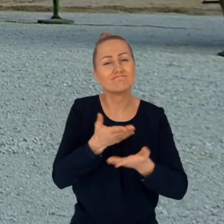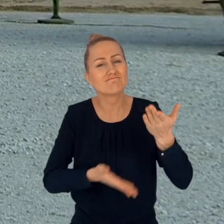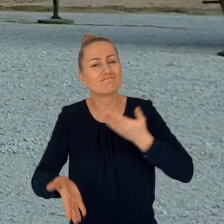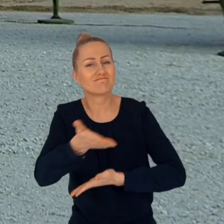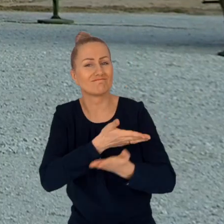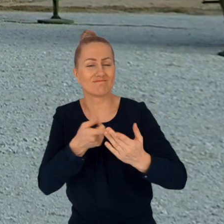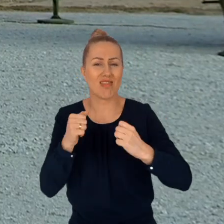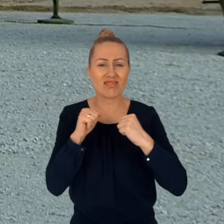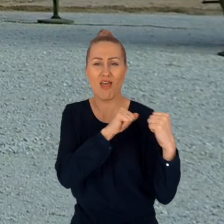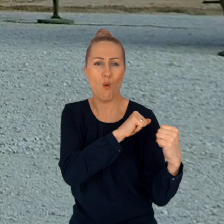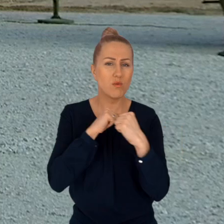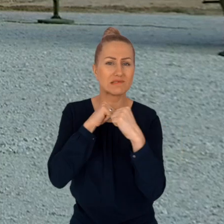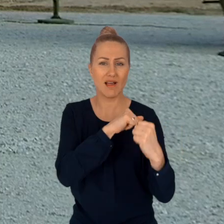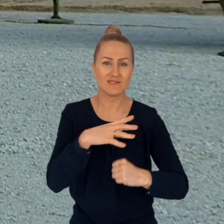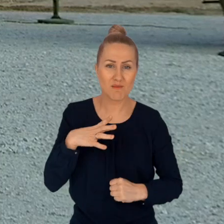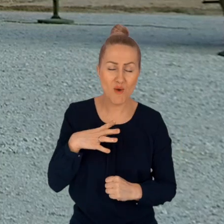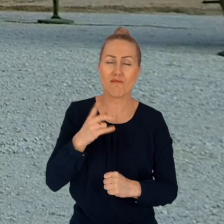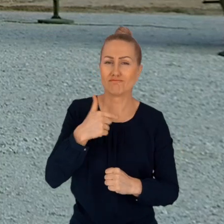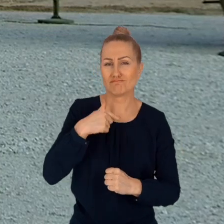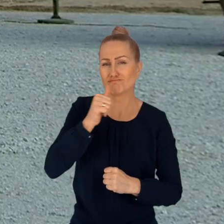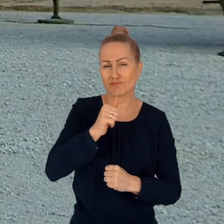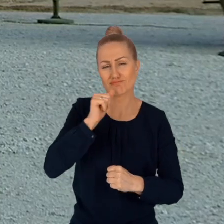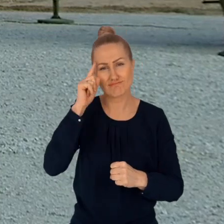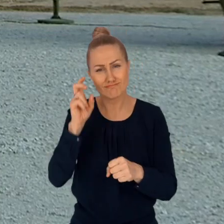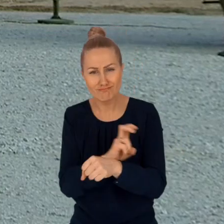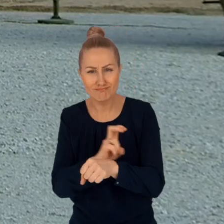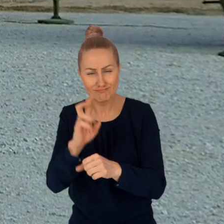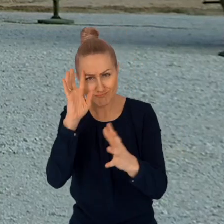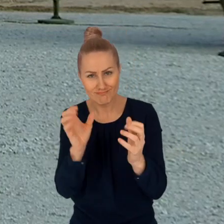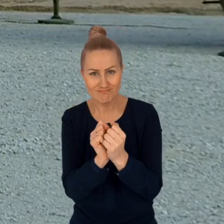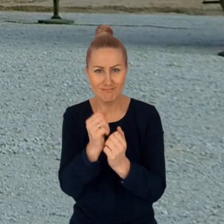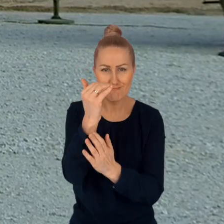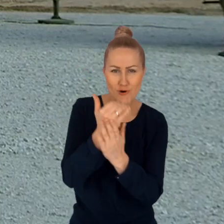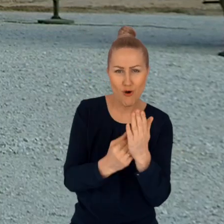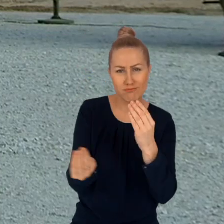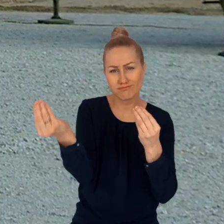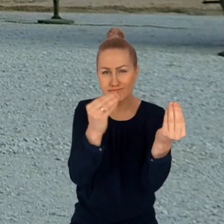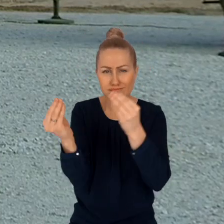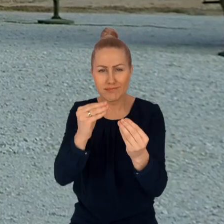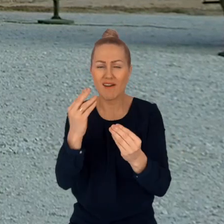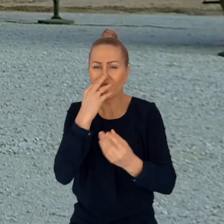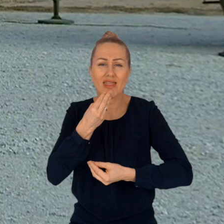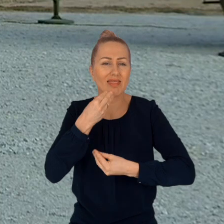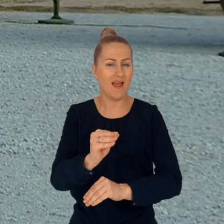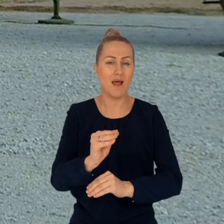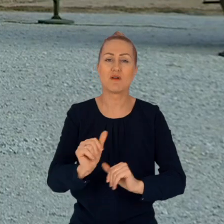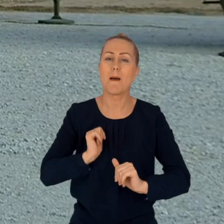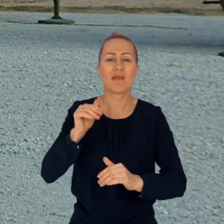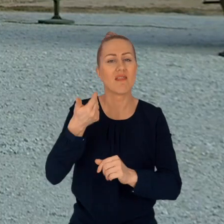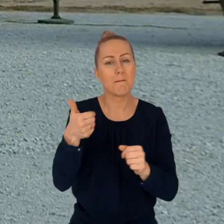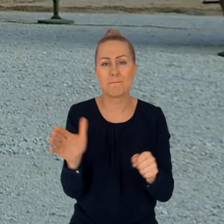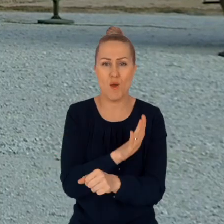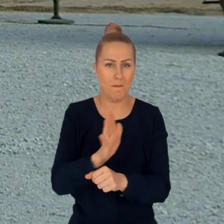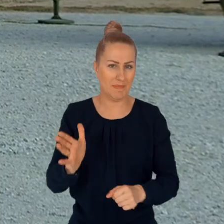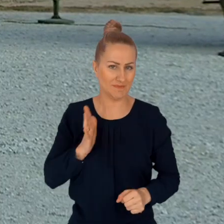negocjacje, staraliśmy się opracować ten system w sposób jak najlepszy, żeby zapewniał bezpieczeństwo